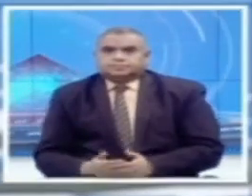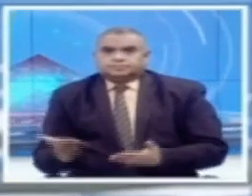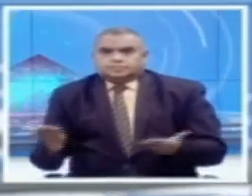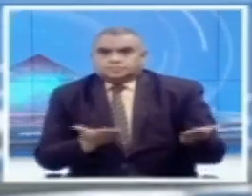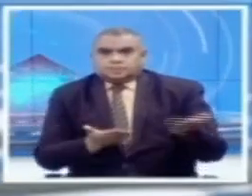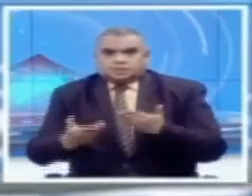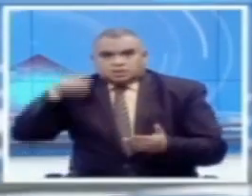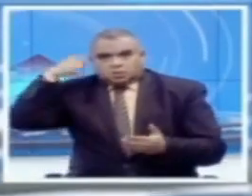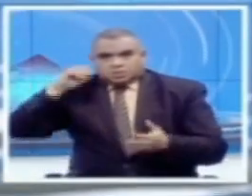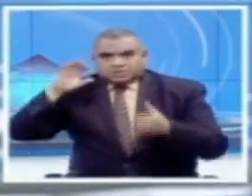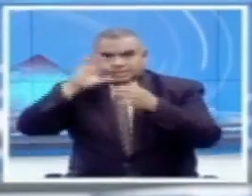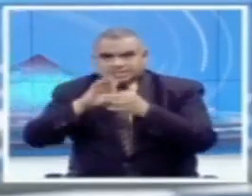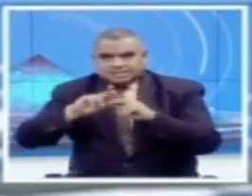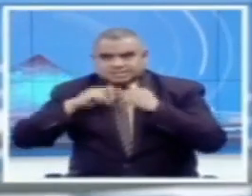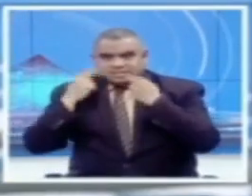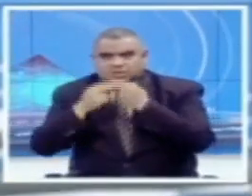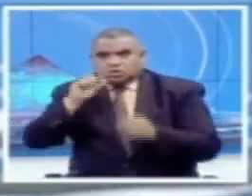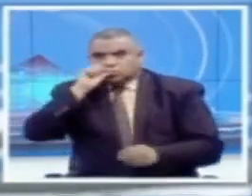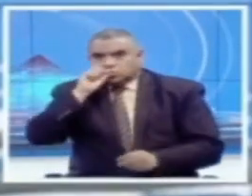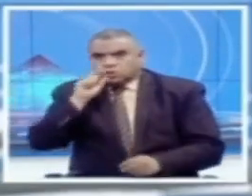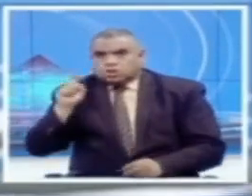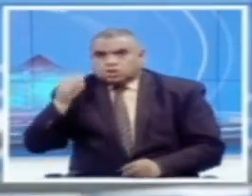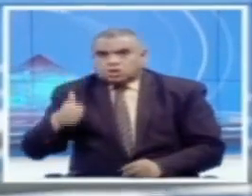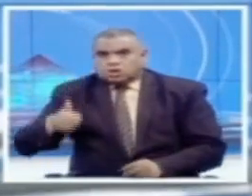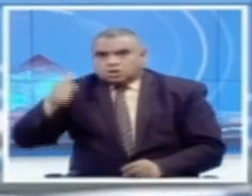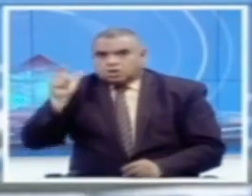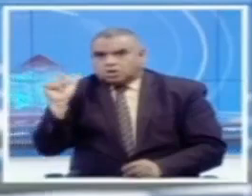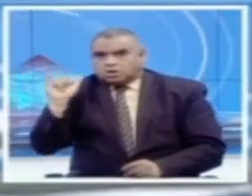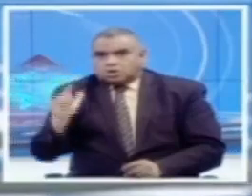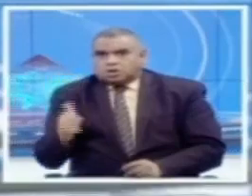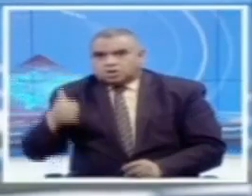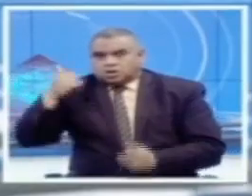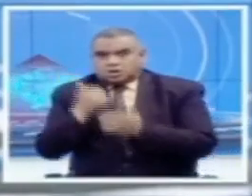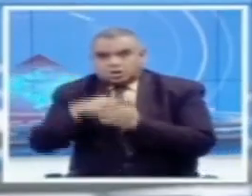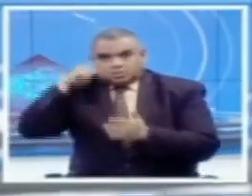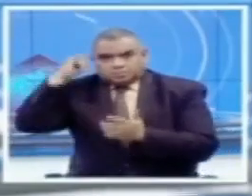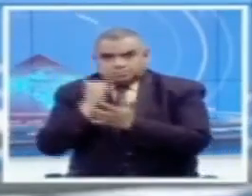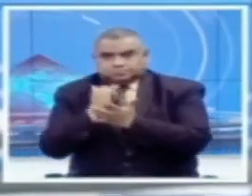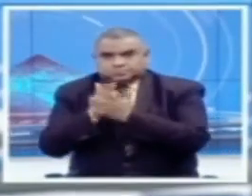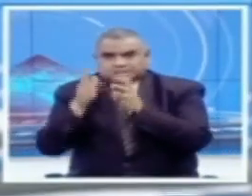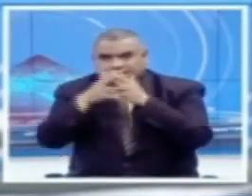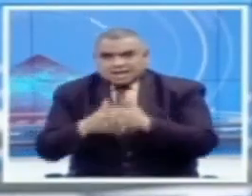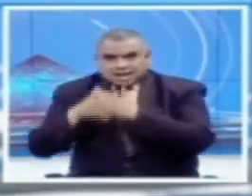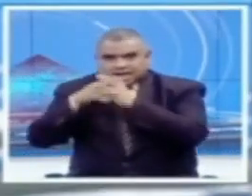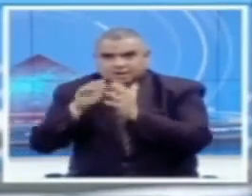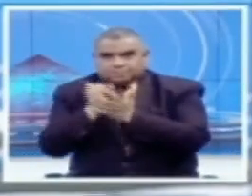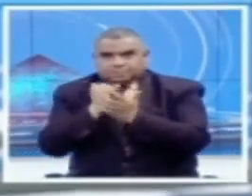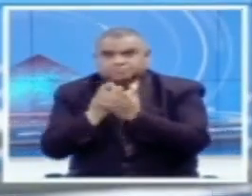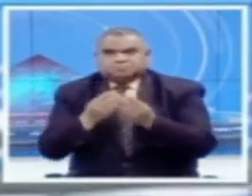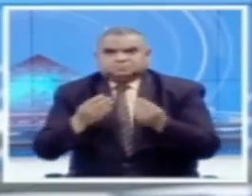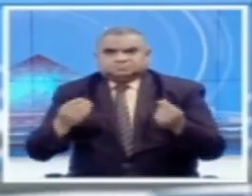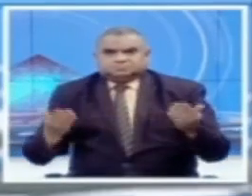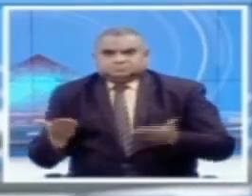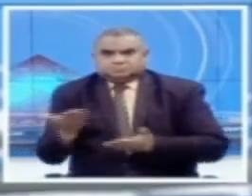بحثت وزيرة التعاون الدولي دكتورة رانيا المشاط مع مديرة بعثة الوكالة الأمريكية للتنمية الدولية ليزلي ريد العديد من